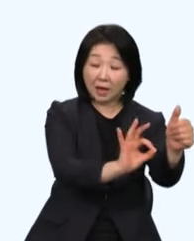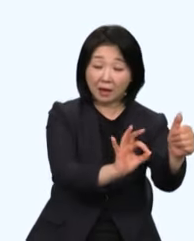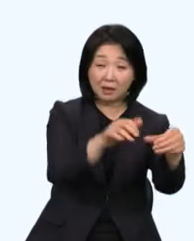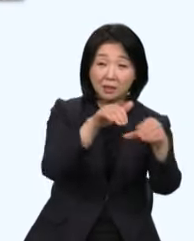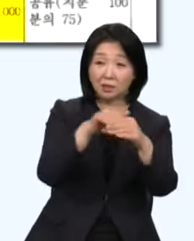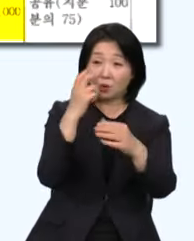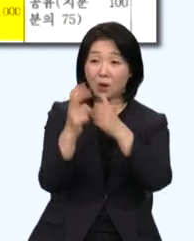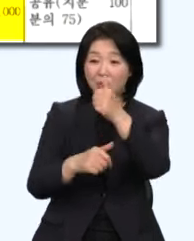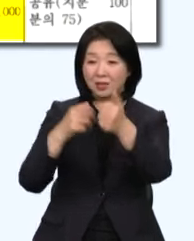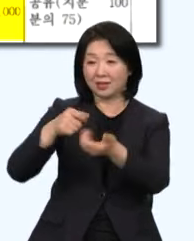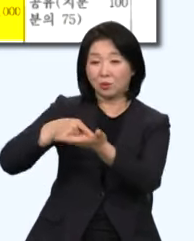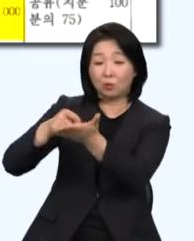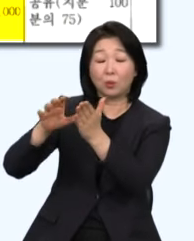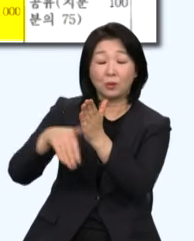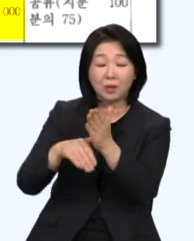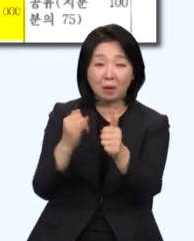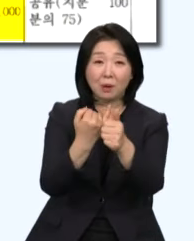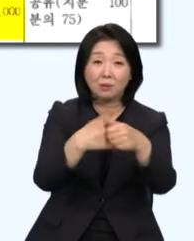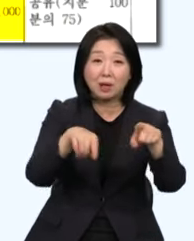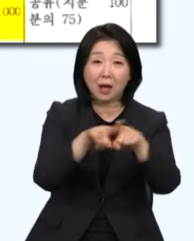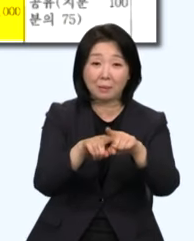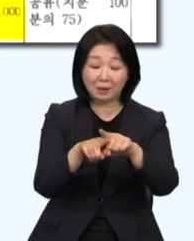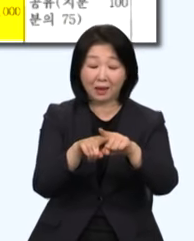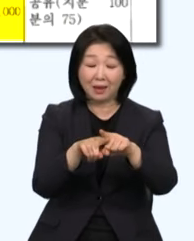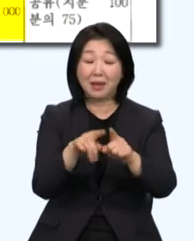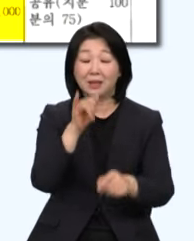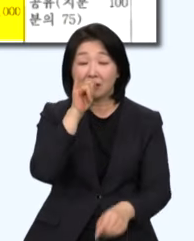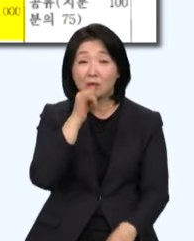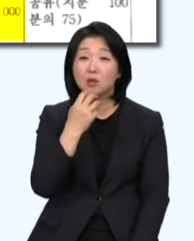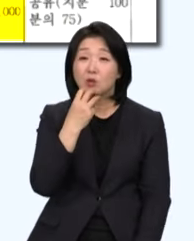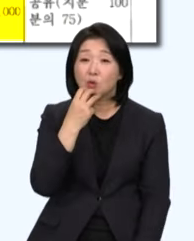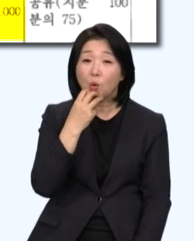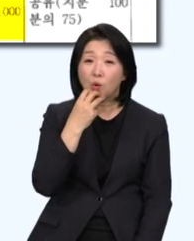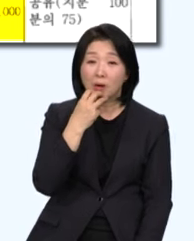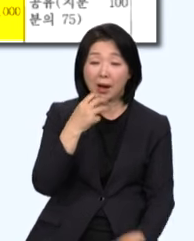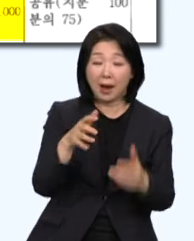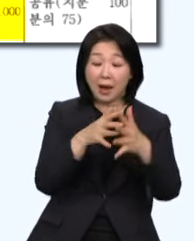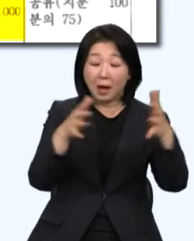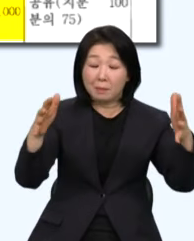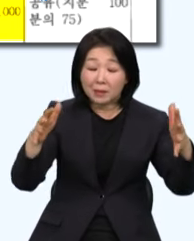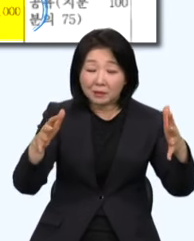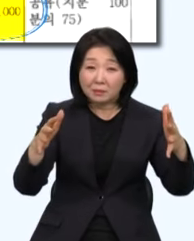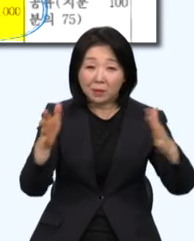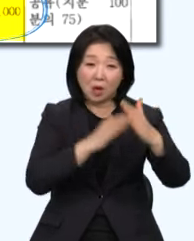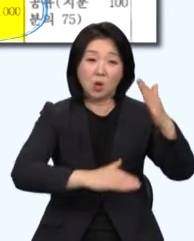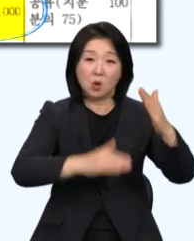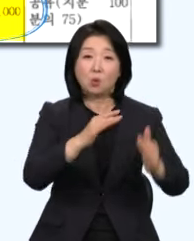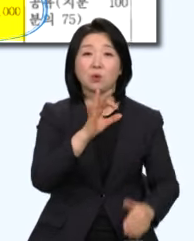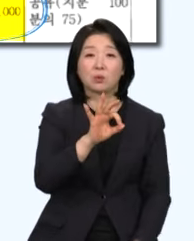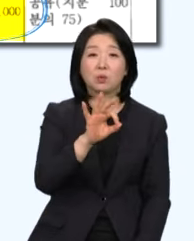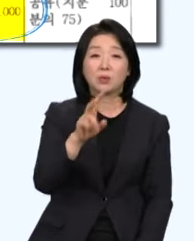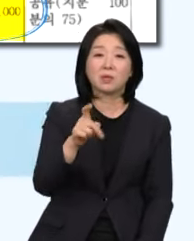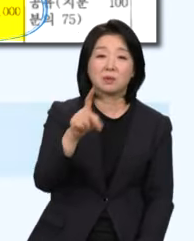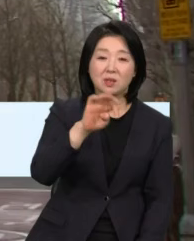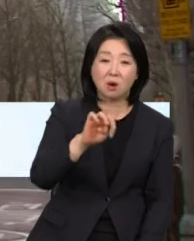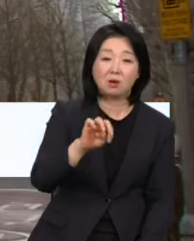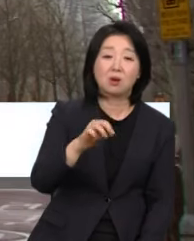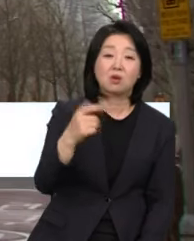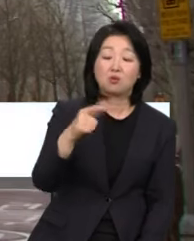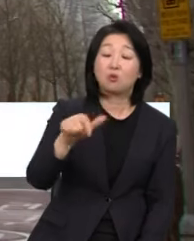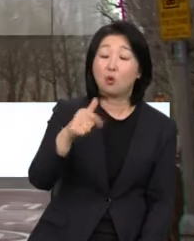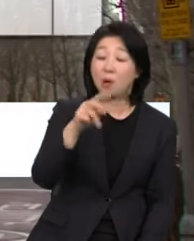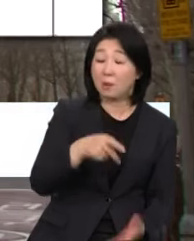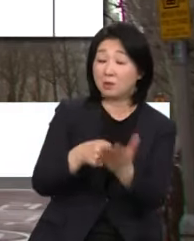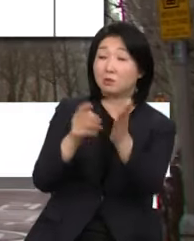신고 당시 배우자와 공동명의로 보유한 서울 잠원동 아파트를 공시가인 21억 5,600만 원으로 신고했습니다. 양